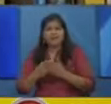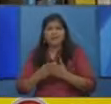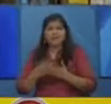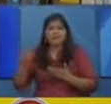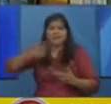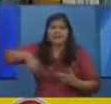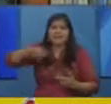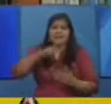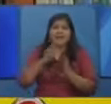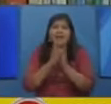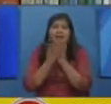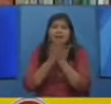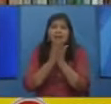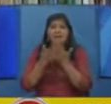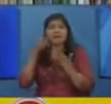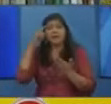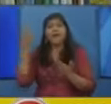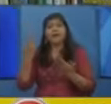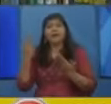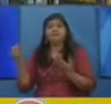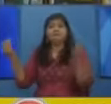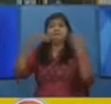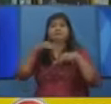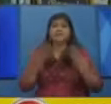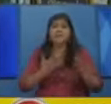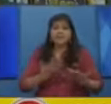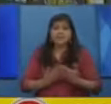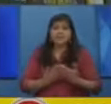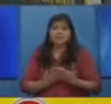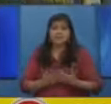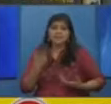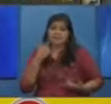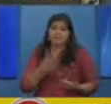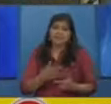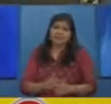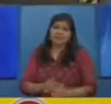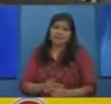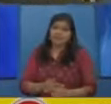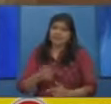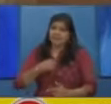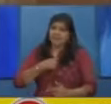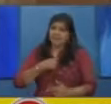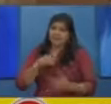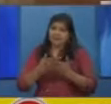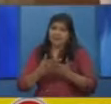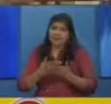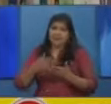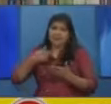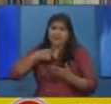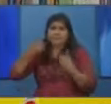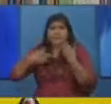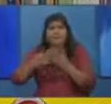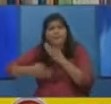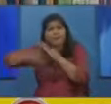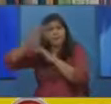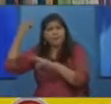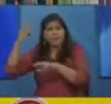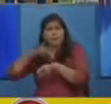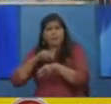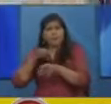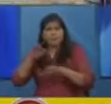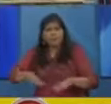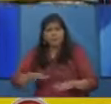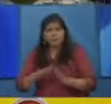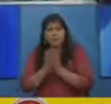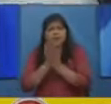இந்த லைப்ரரி ஐடியா எப்படி வந்ததா? நான் 8ஆம் வகுப்பு தான் படிச்சிருக்கிறேன். மேற்கொண்டு எங்க